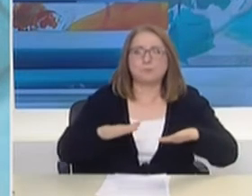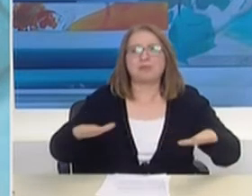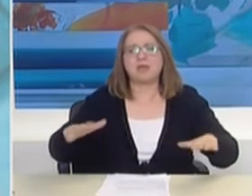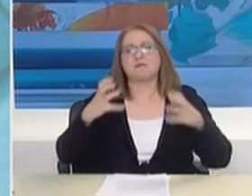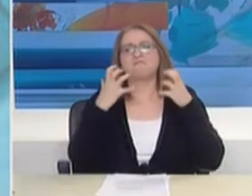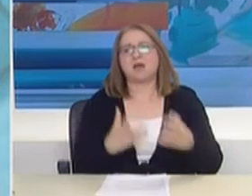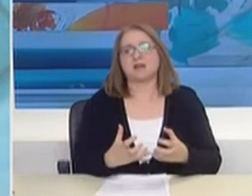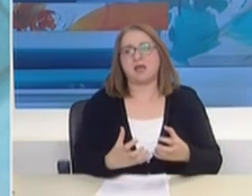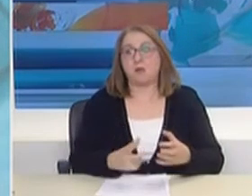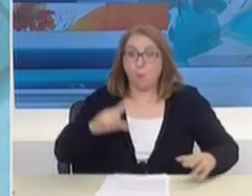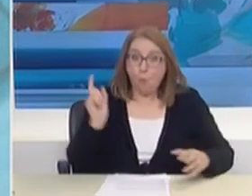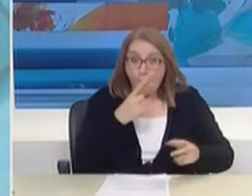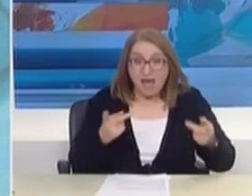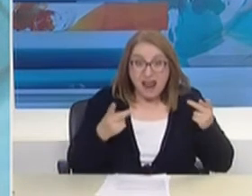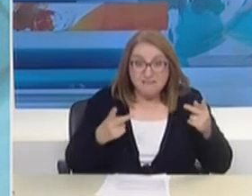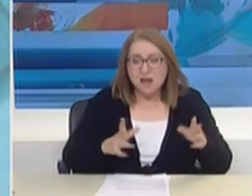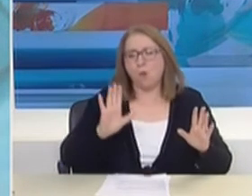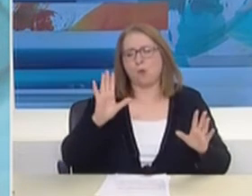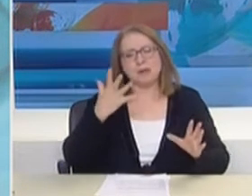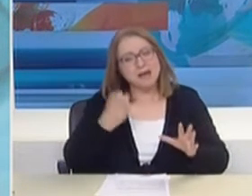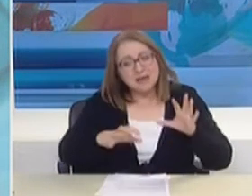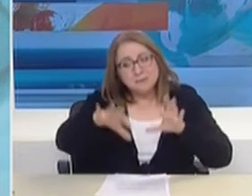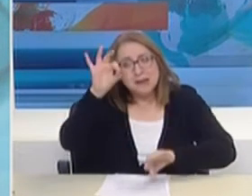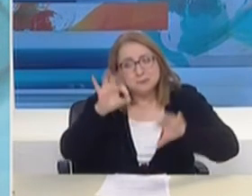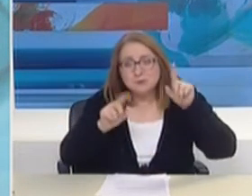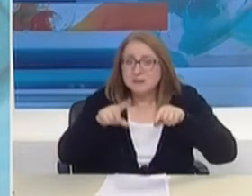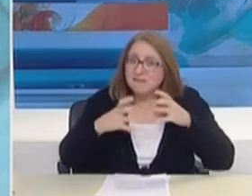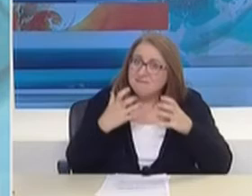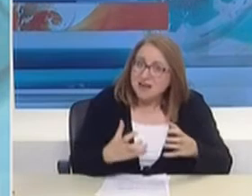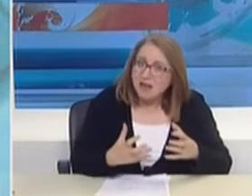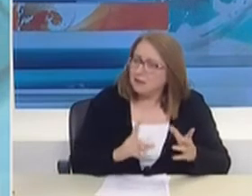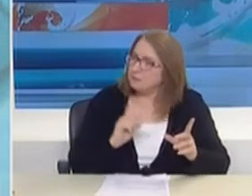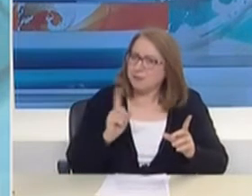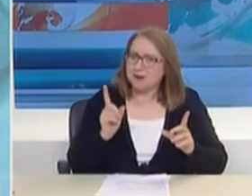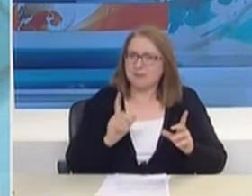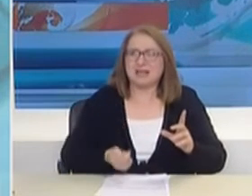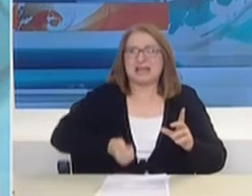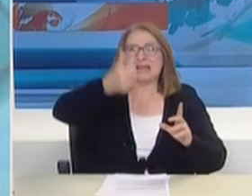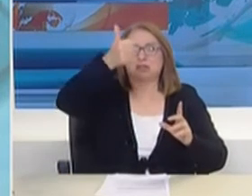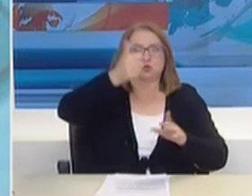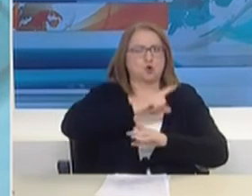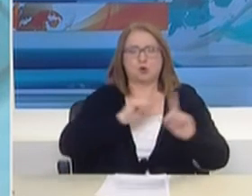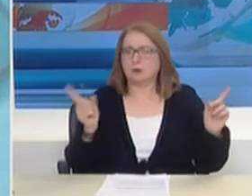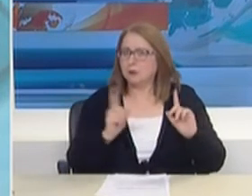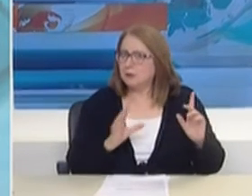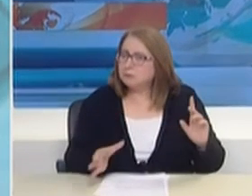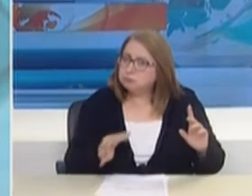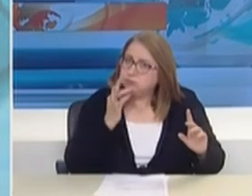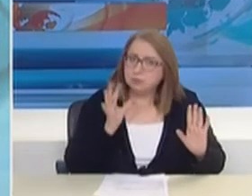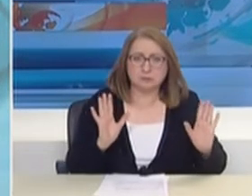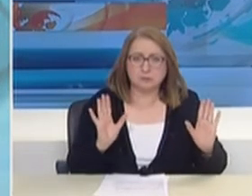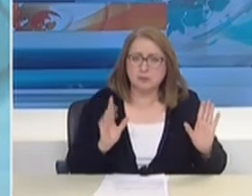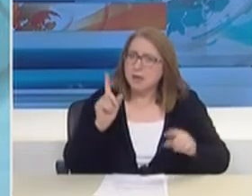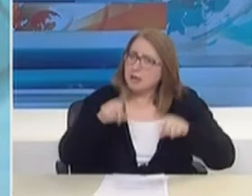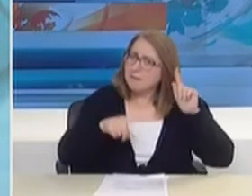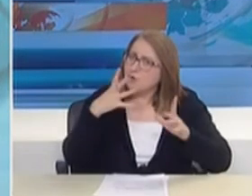αυτή η τραγωδία. Γι' αυτό δεν πρέπει να εξαπλωθεί ο ιός. Γιατί οι στατιστικές έχουν και τις μικρές εξαιρέσεις. Γι'